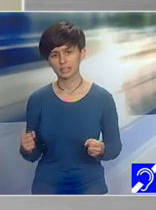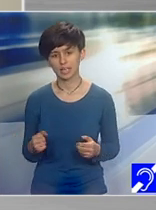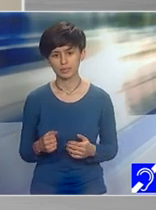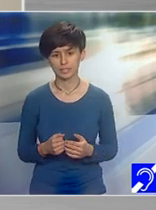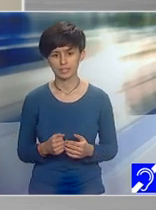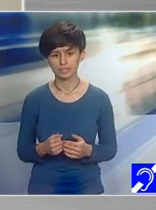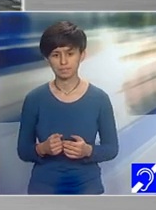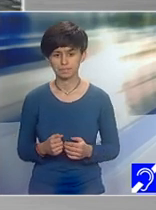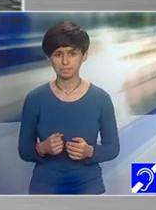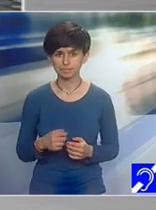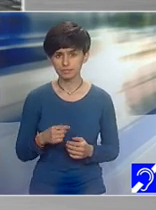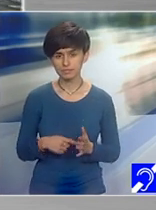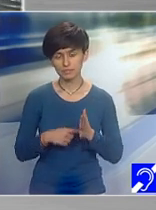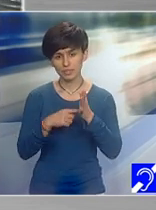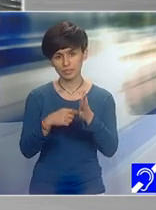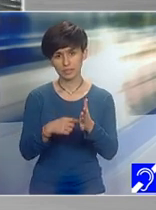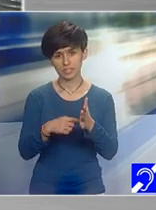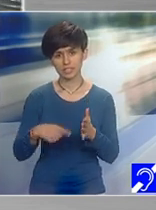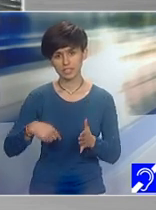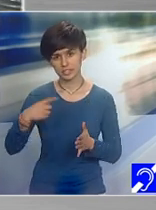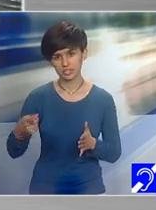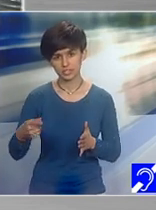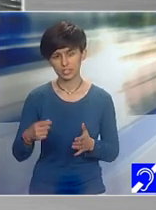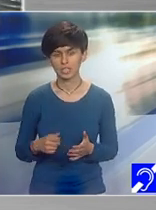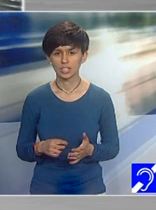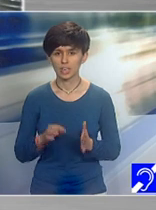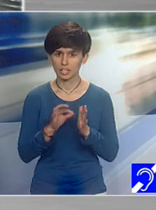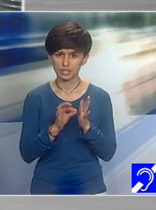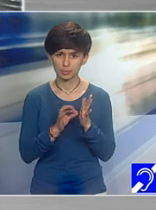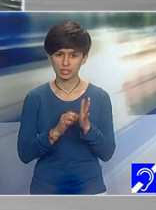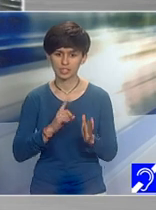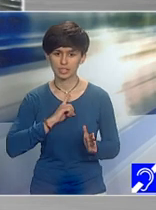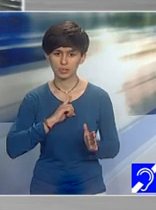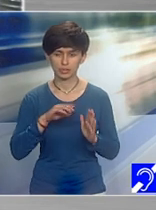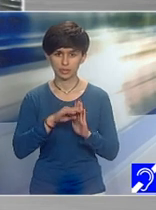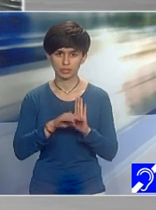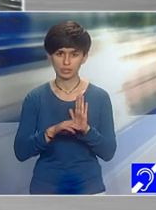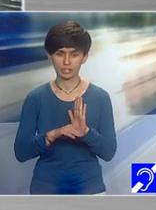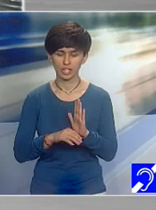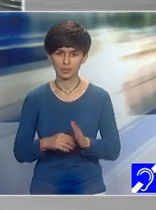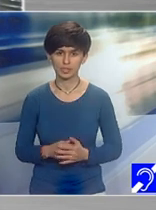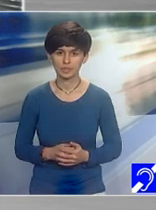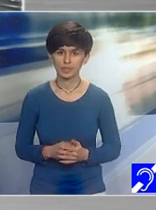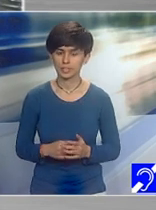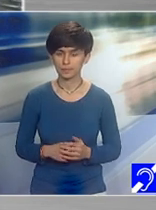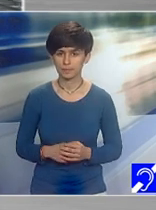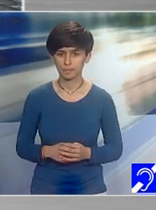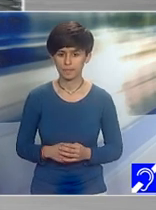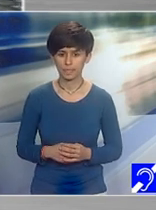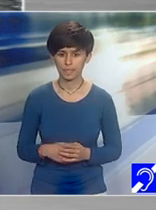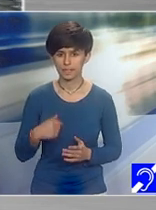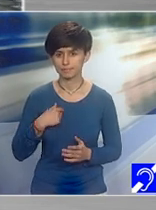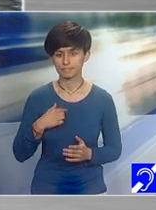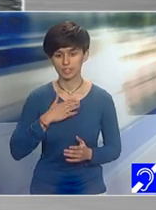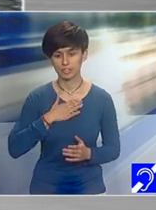spre celelalți candidați, să vă prezentați și alte puncte din propriul program cu care veniți în fața legătorilor, cu accentul. V-aș ruga, dacă se